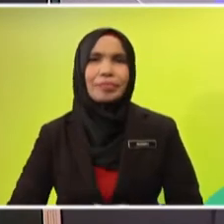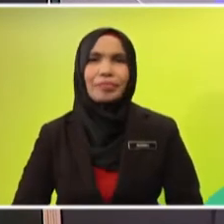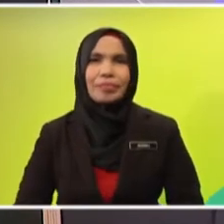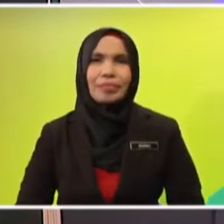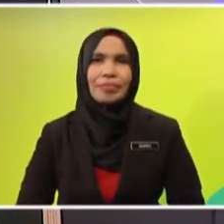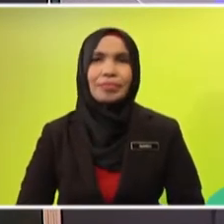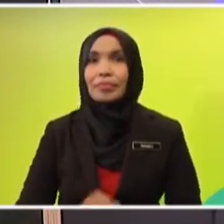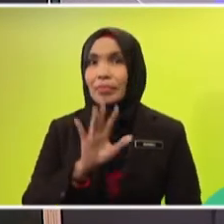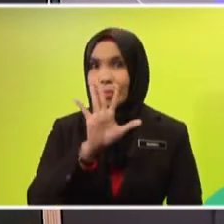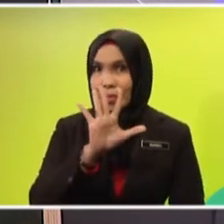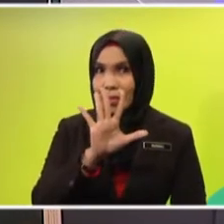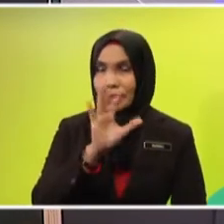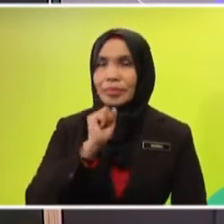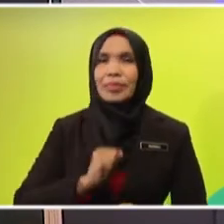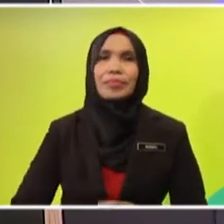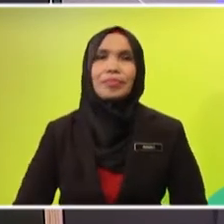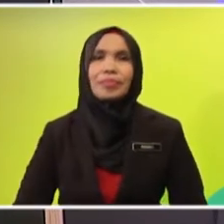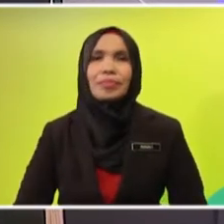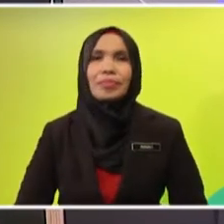up45 Yogyakarta